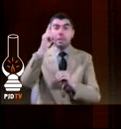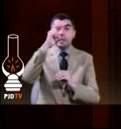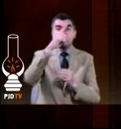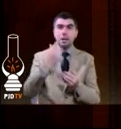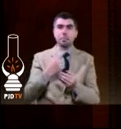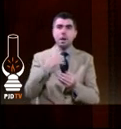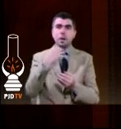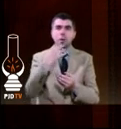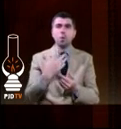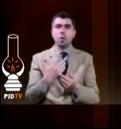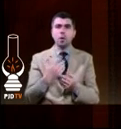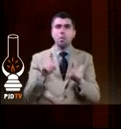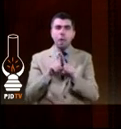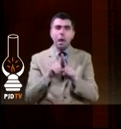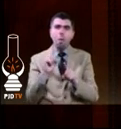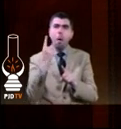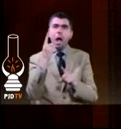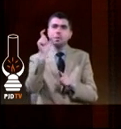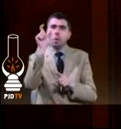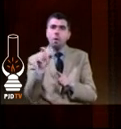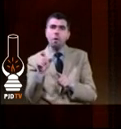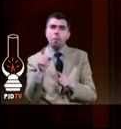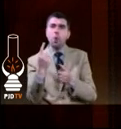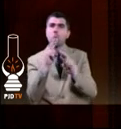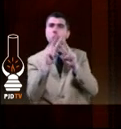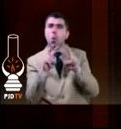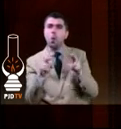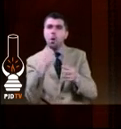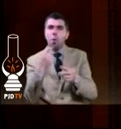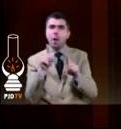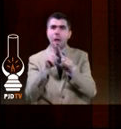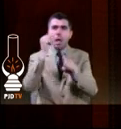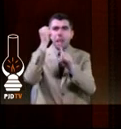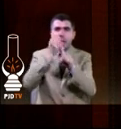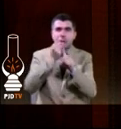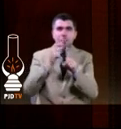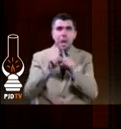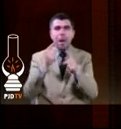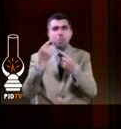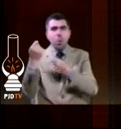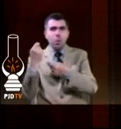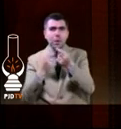الاخ سولني واش هذا اصلاح اقتصادي ولا اجتماعي ولا سياسي، هذا اصلاح ضروري.